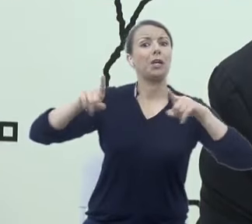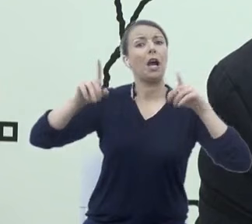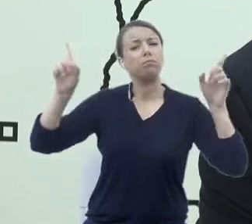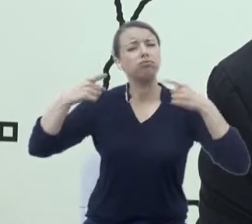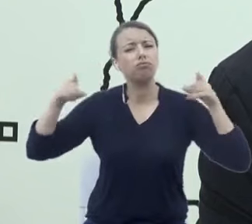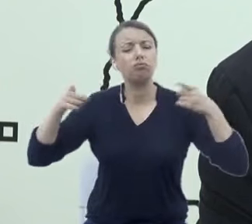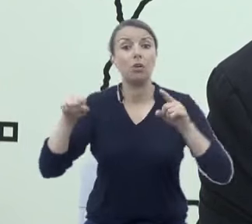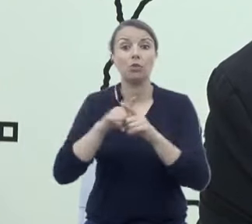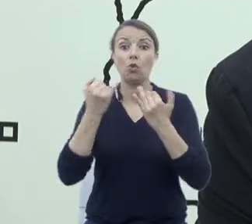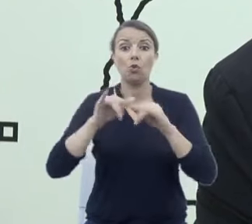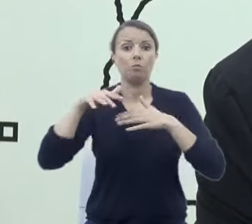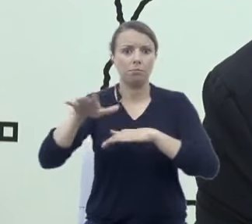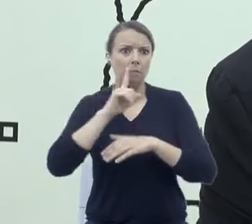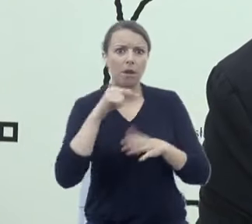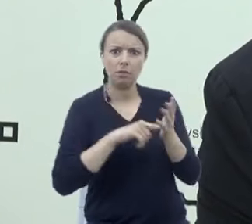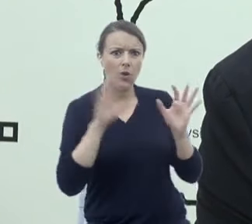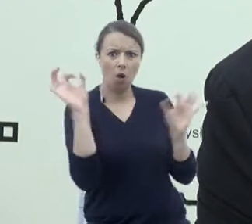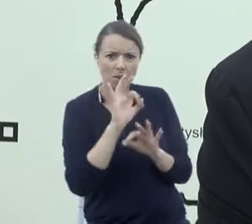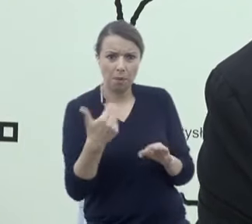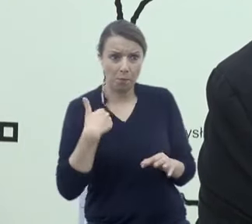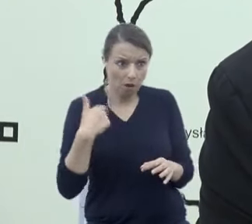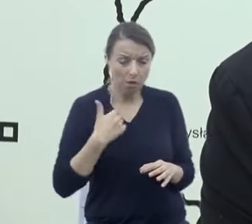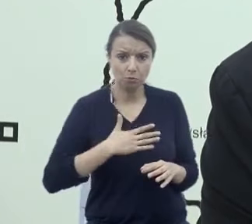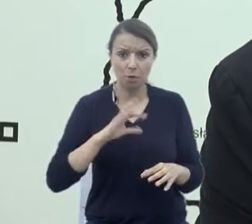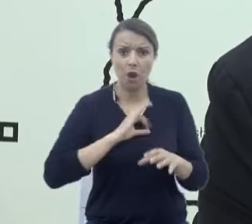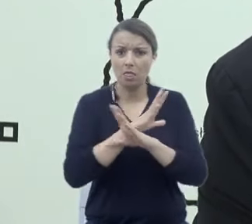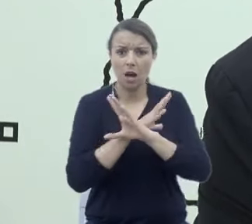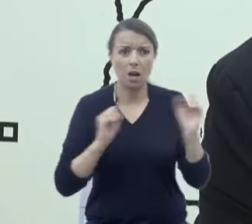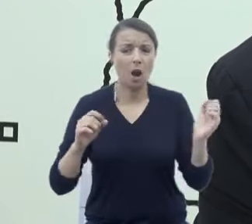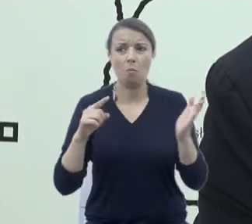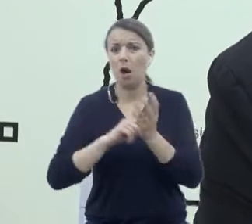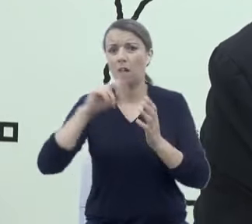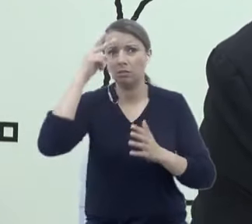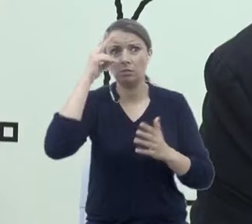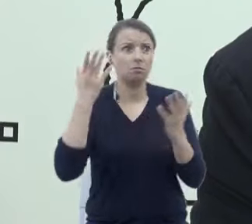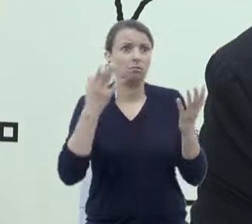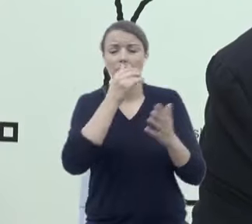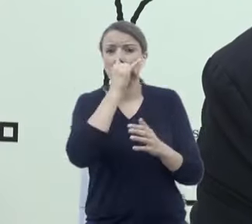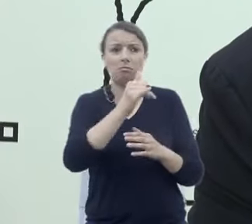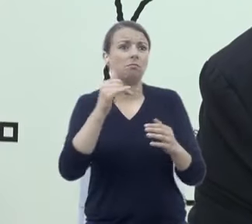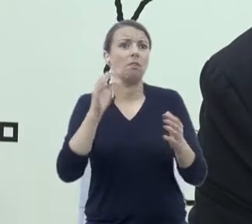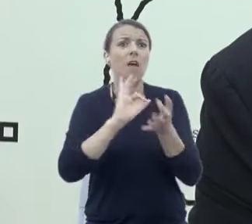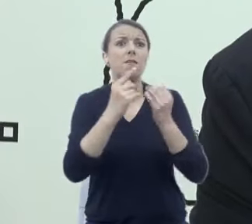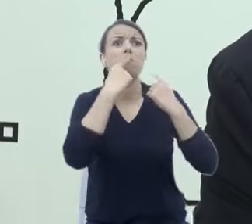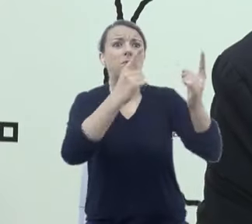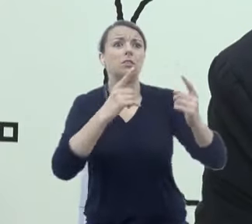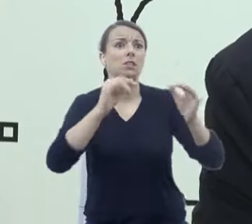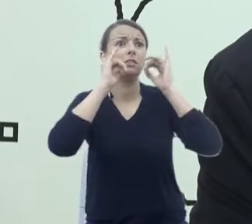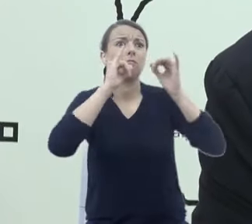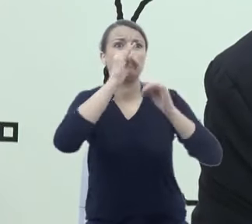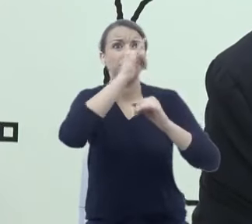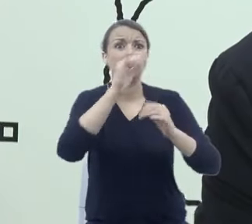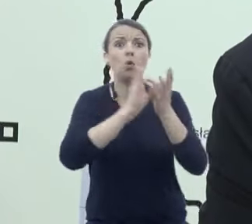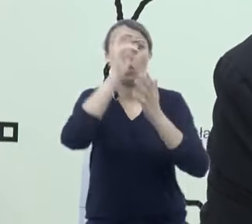okropnego. Ja do dzisiaj pamiętam ogromną taką moją traumę protestu i nawet nie mogłem nikogo skrzyczeć czy coś zrobić, bo ci ludzie